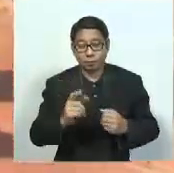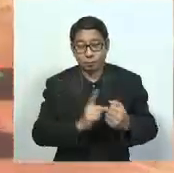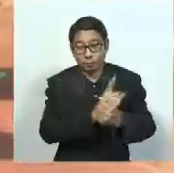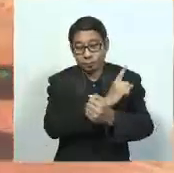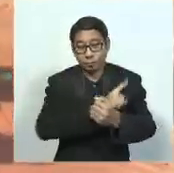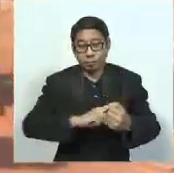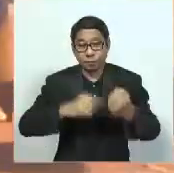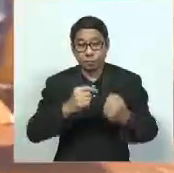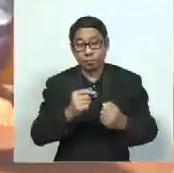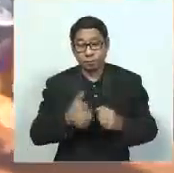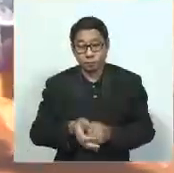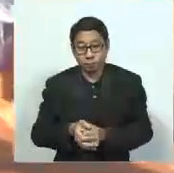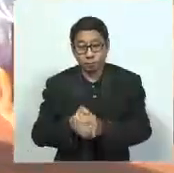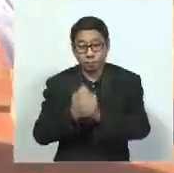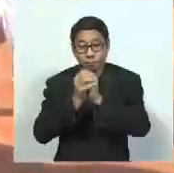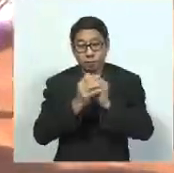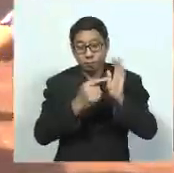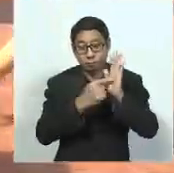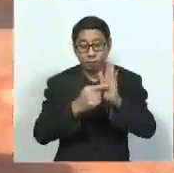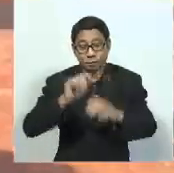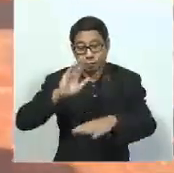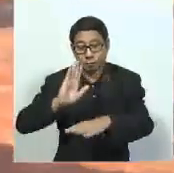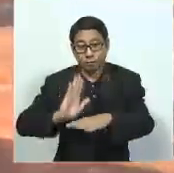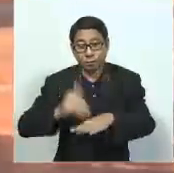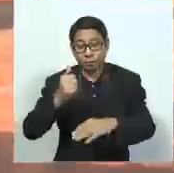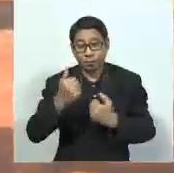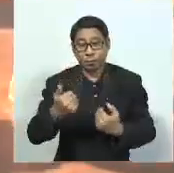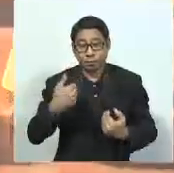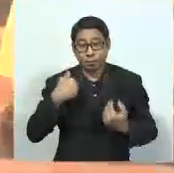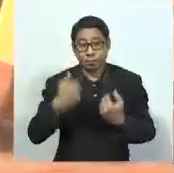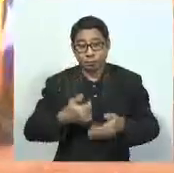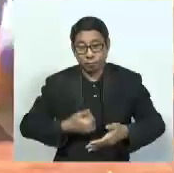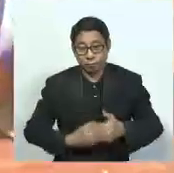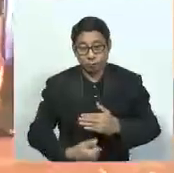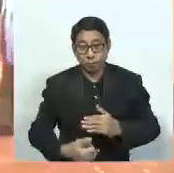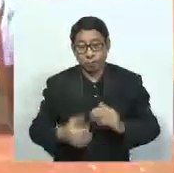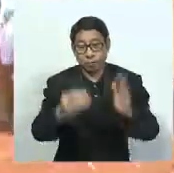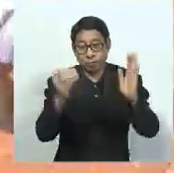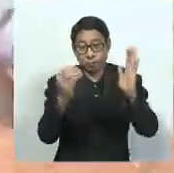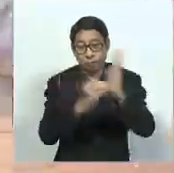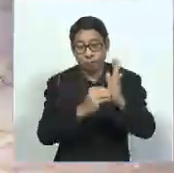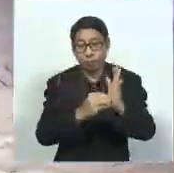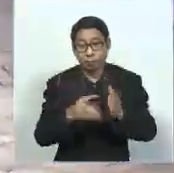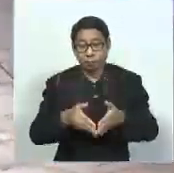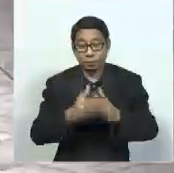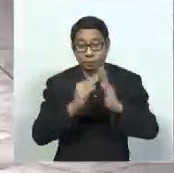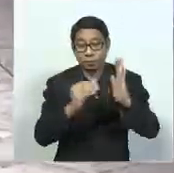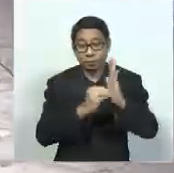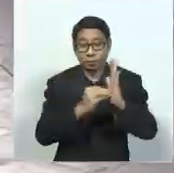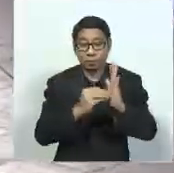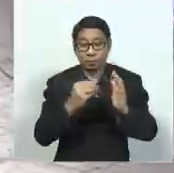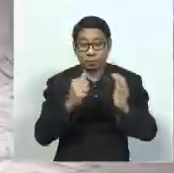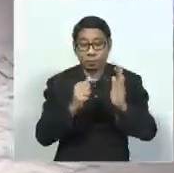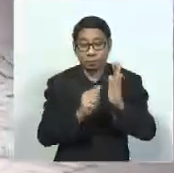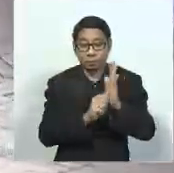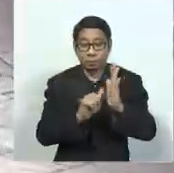ซึ่งเป็นเนื้อเพลงบวงสรวงที่เน้นถึงพระปรีชาสามารถและการถือกำเนิดของกรุงศรีอยุธยาค่ะสวยงามจริ